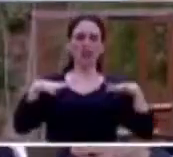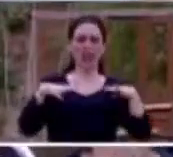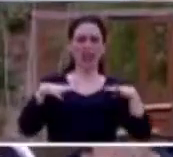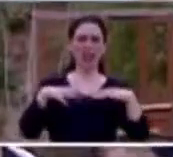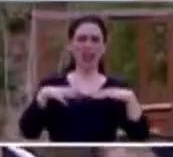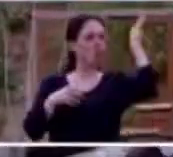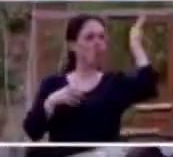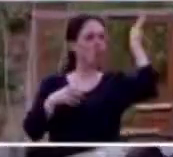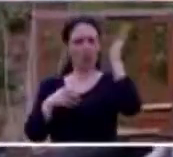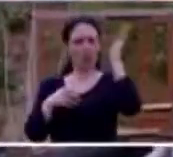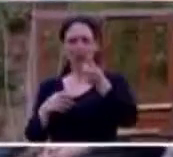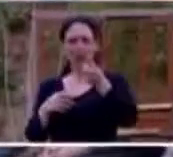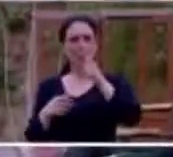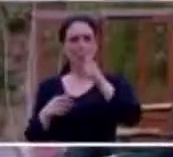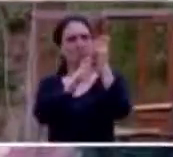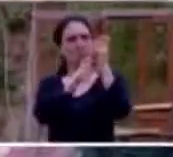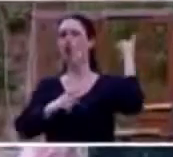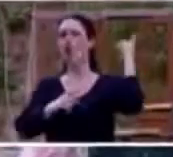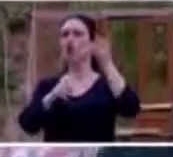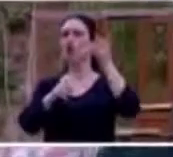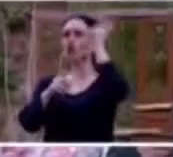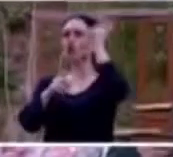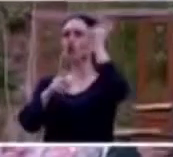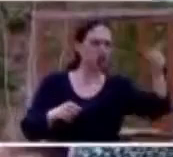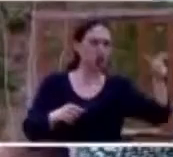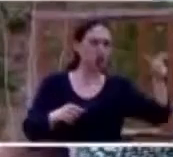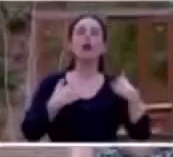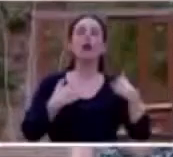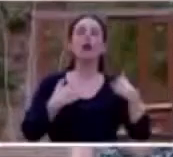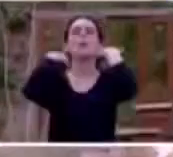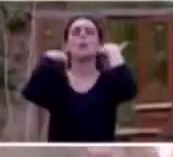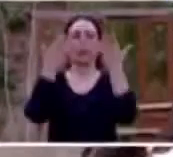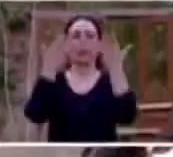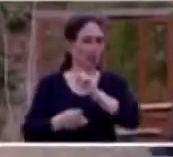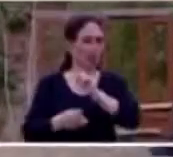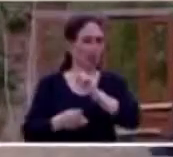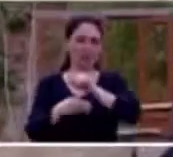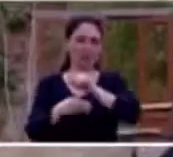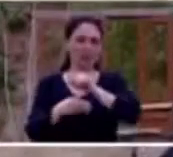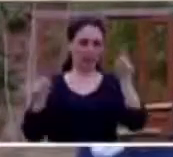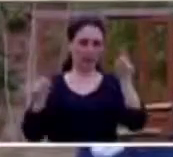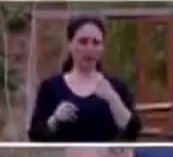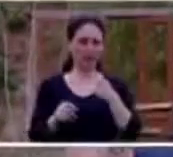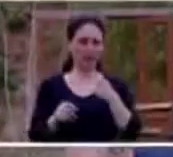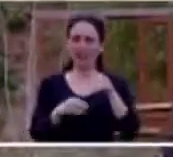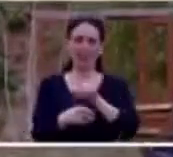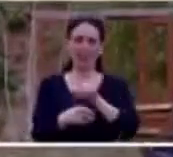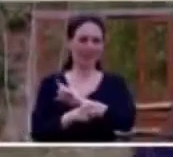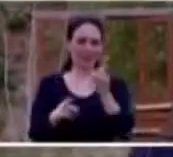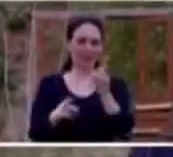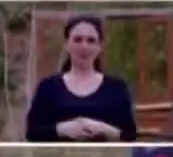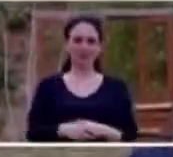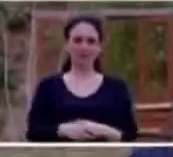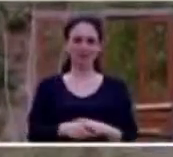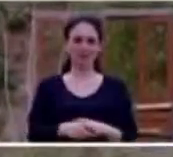العنف وعلى حمل السلاح ضد أي فئة من اللبنانية، أكيد أكيد ما تنتخبوني.